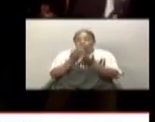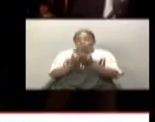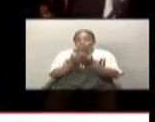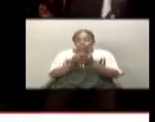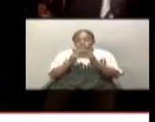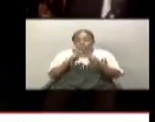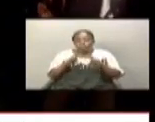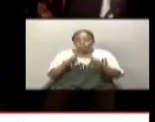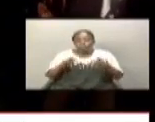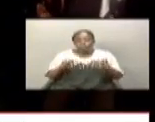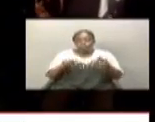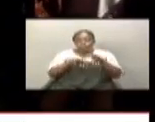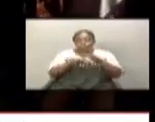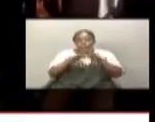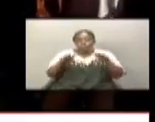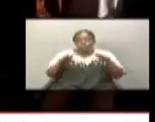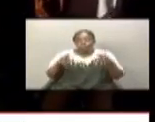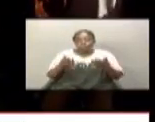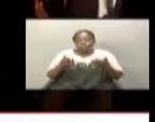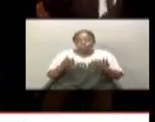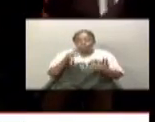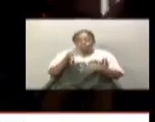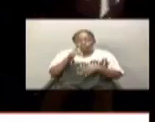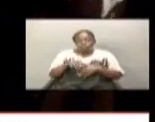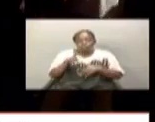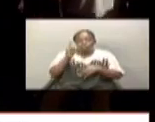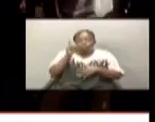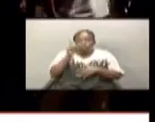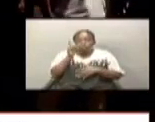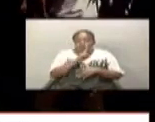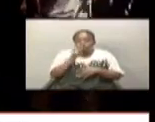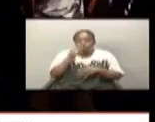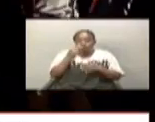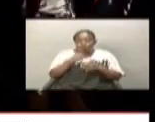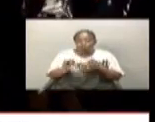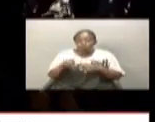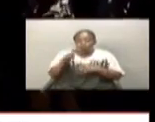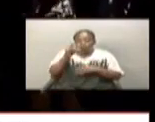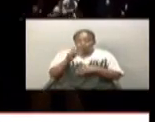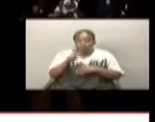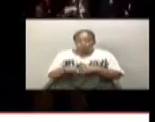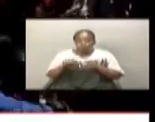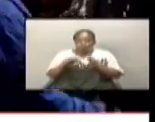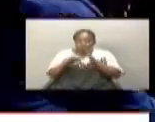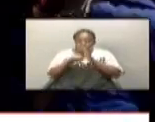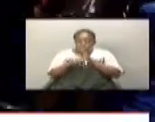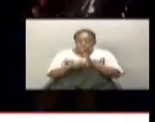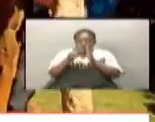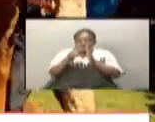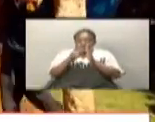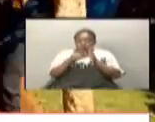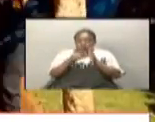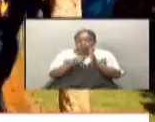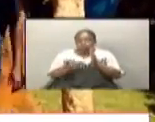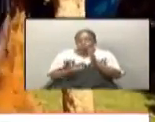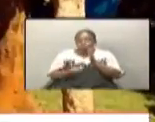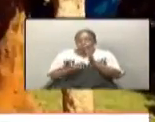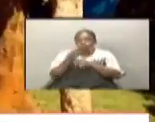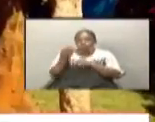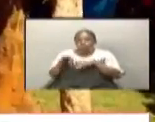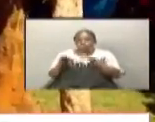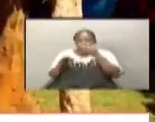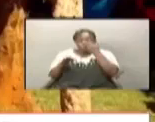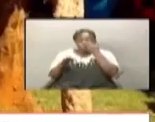enoonyereza okusinziira ku bukugu bwayo. Etubuulire nti mutuuze munnamu nsonga bweti yabuddeko. Babadde